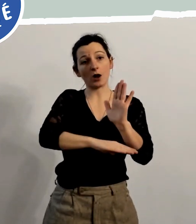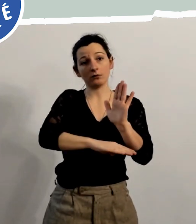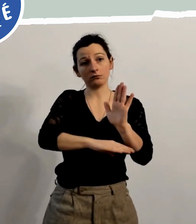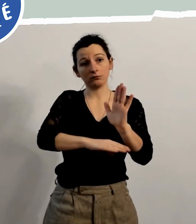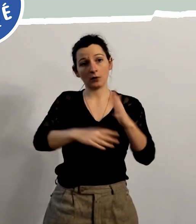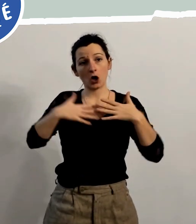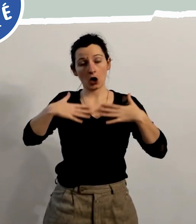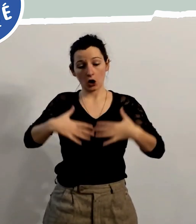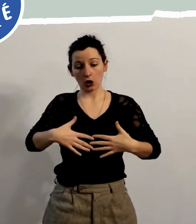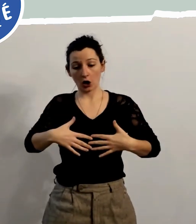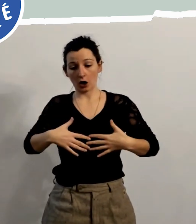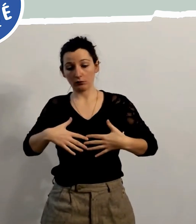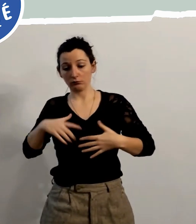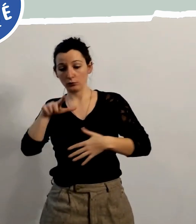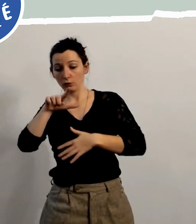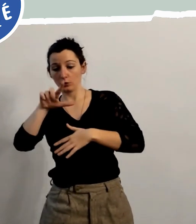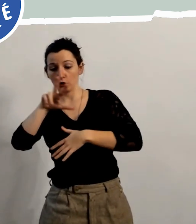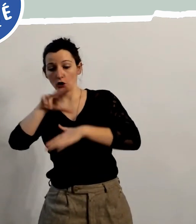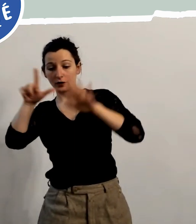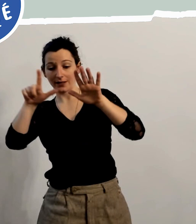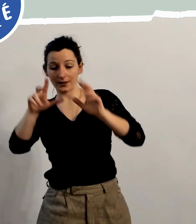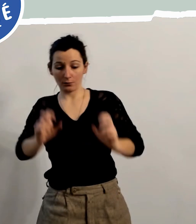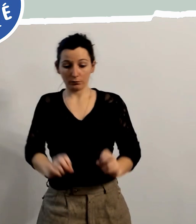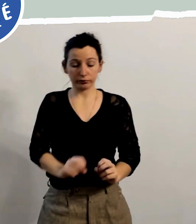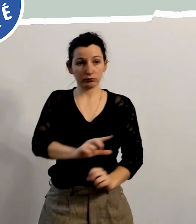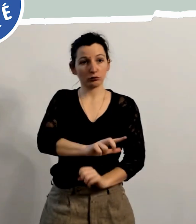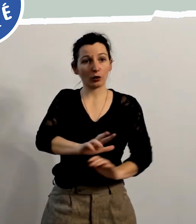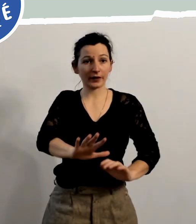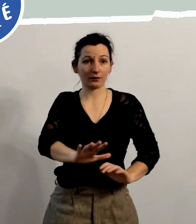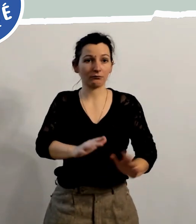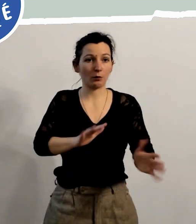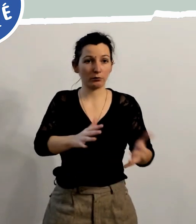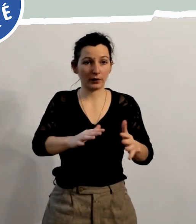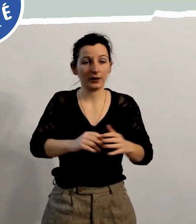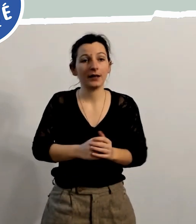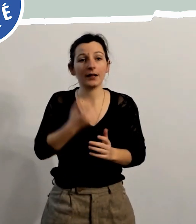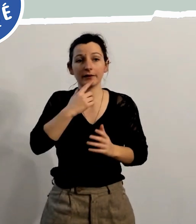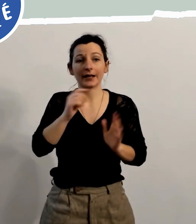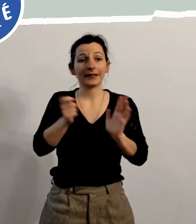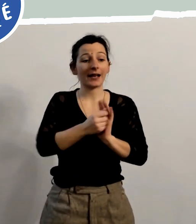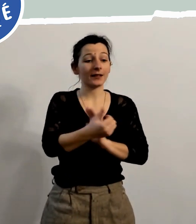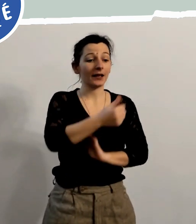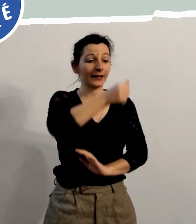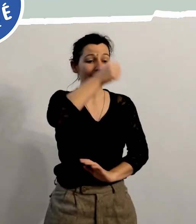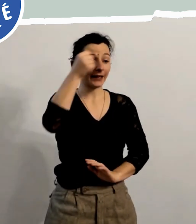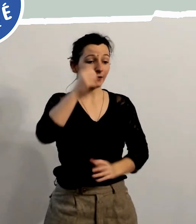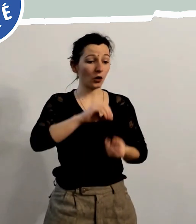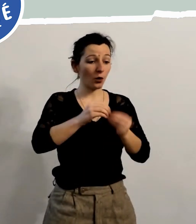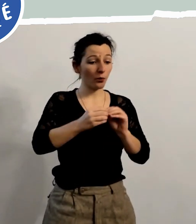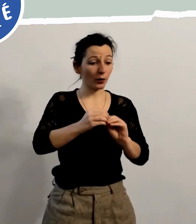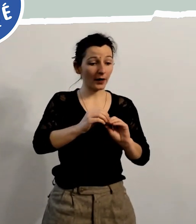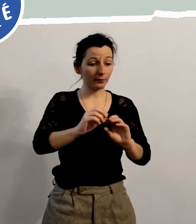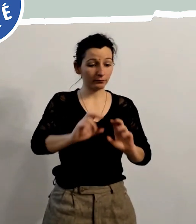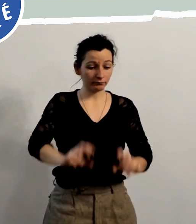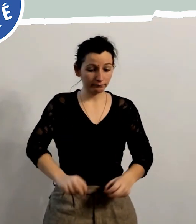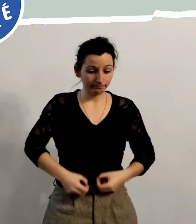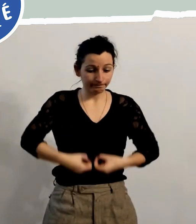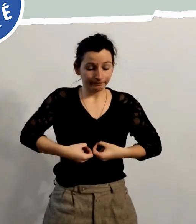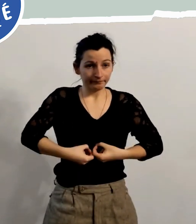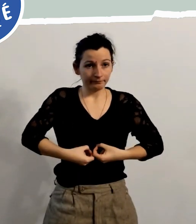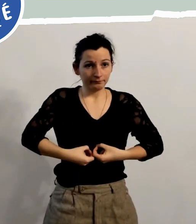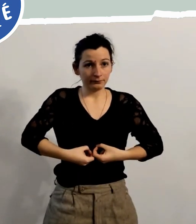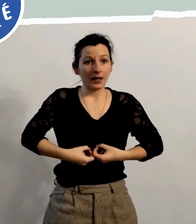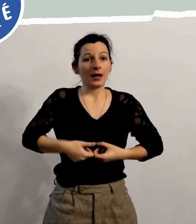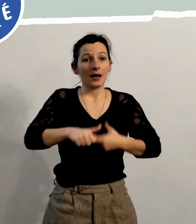fait que lorsque chez les petits garçons, il y a une anomalie de migration du testicule, le testicule, il se forme dans l'abdomen, et à la fin de la